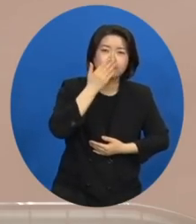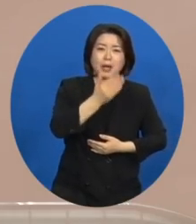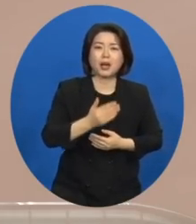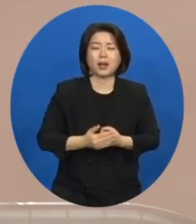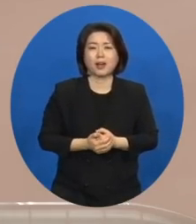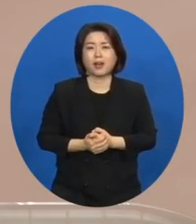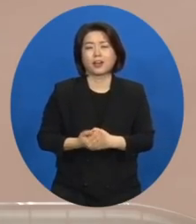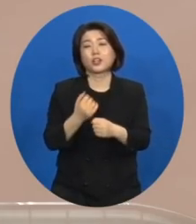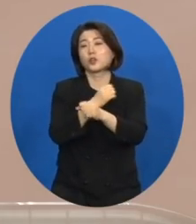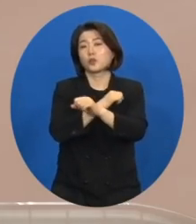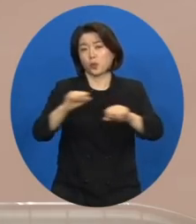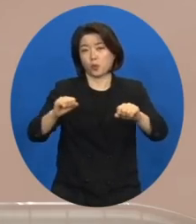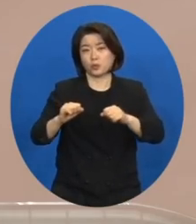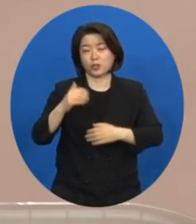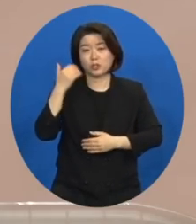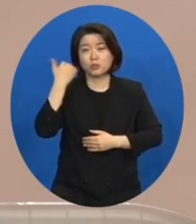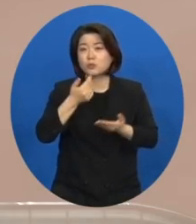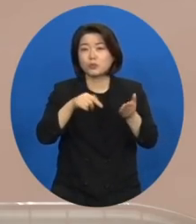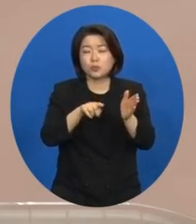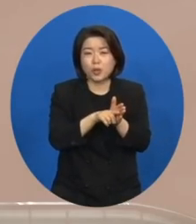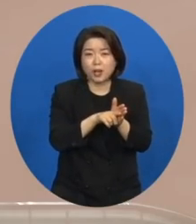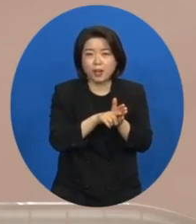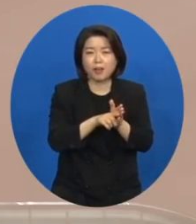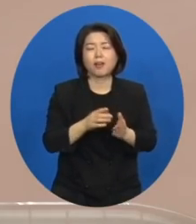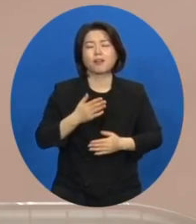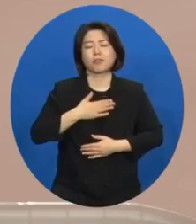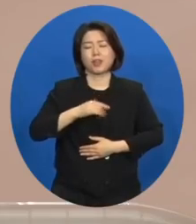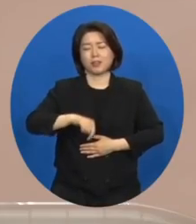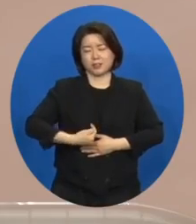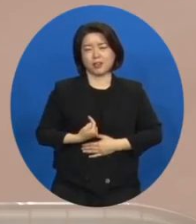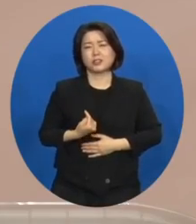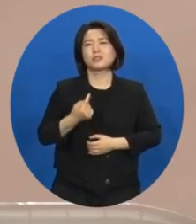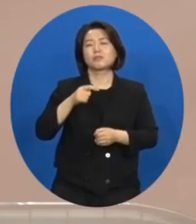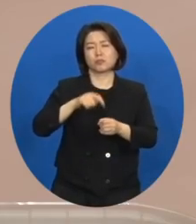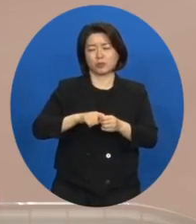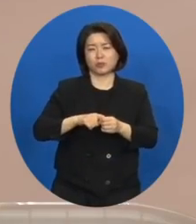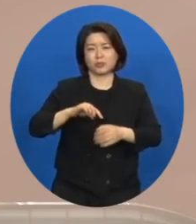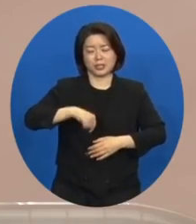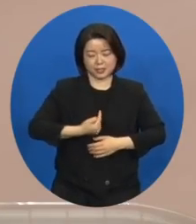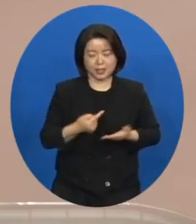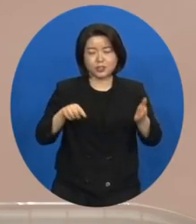용서는 사실상 누구를 위한 겁니까 우리 자신을 위한 겁니다